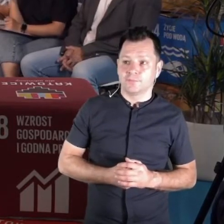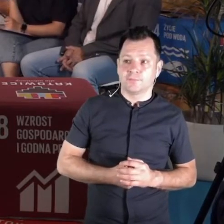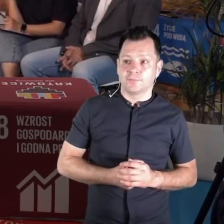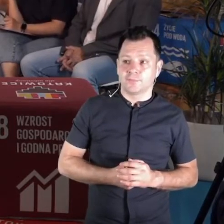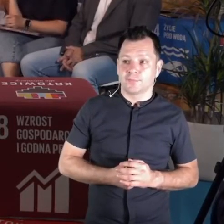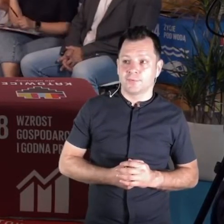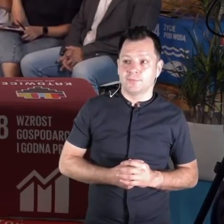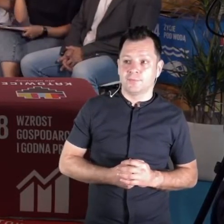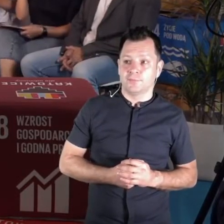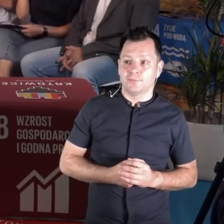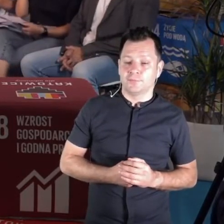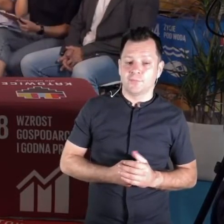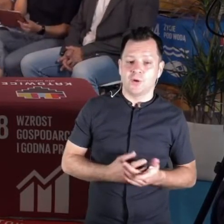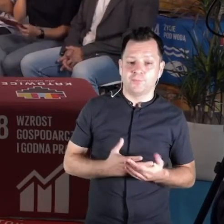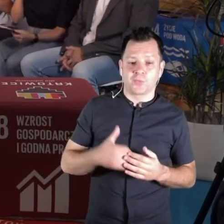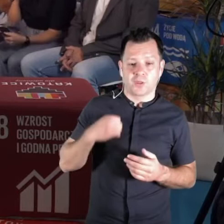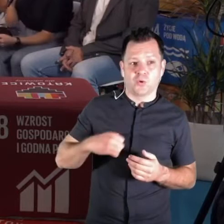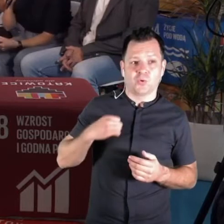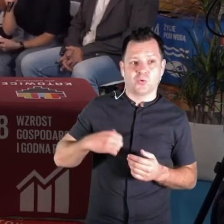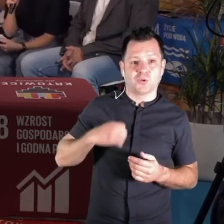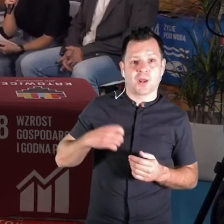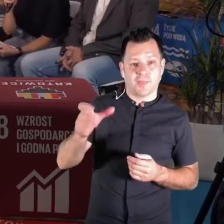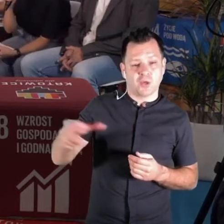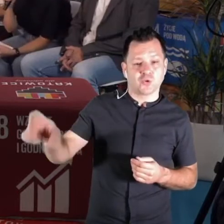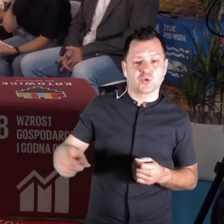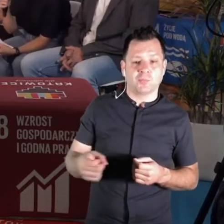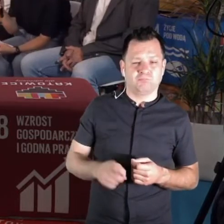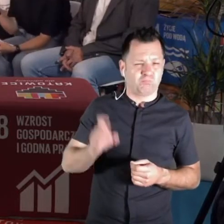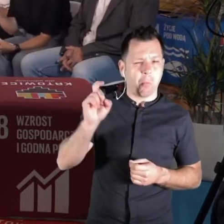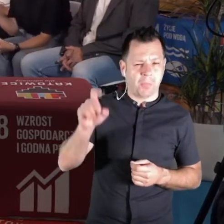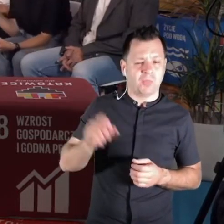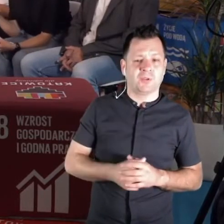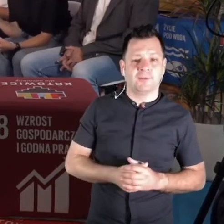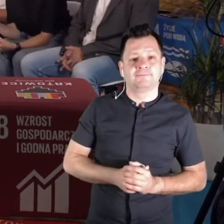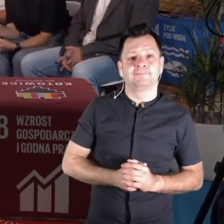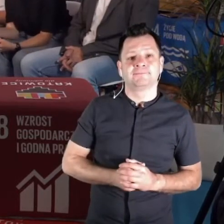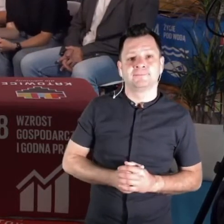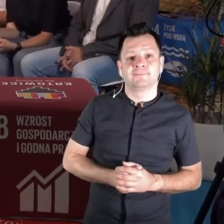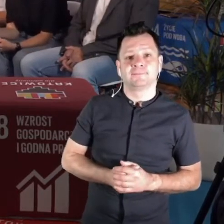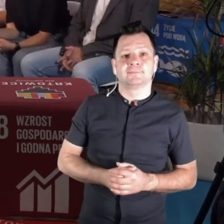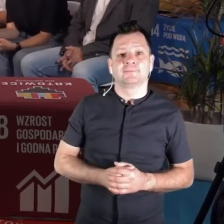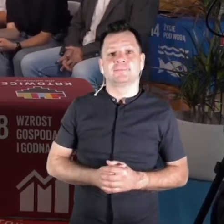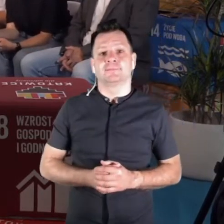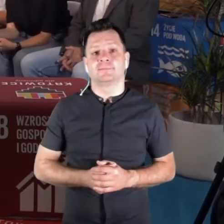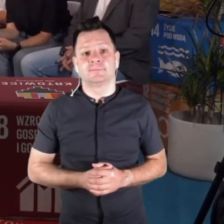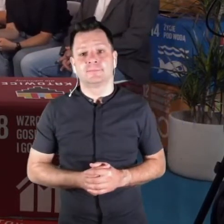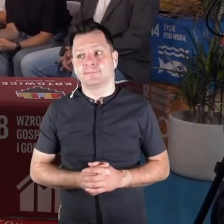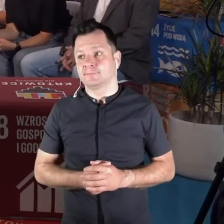osoby potrzebują słuchawek, także może minutę i zaczynamy. Dobrze. Okej.